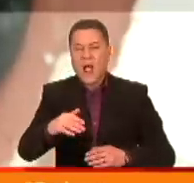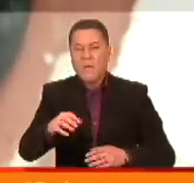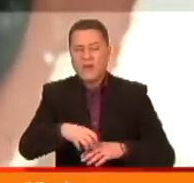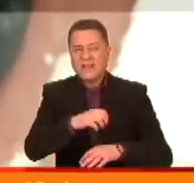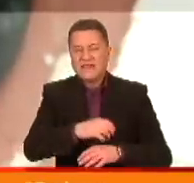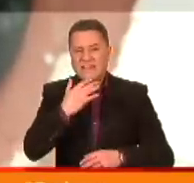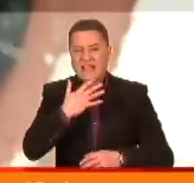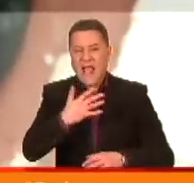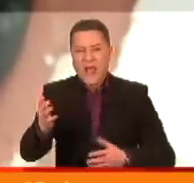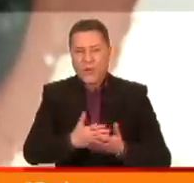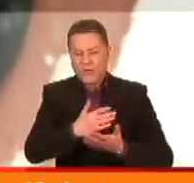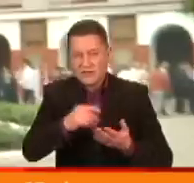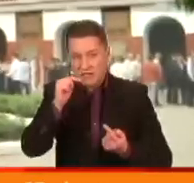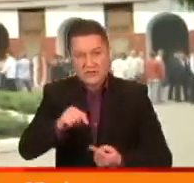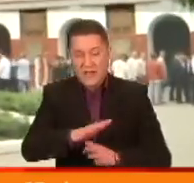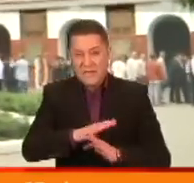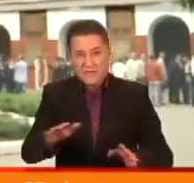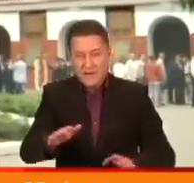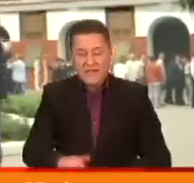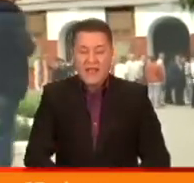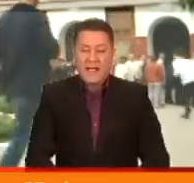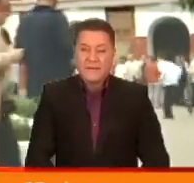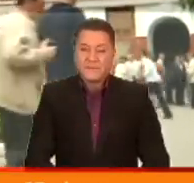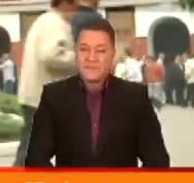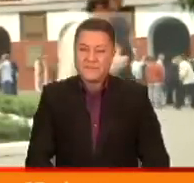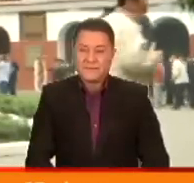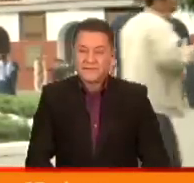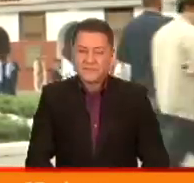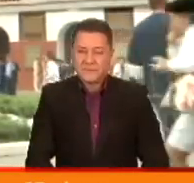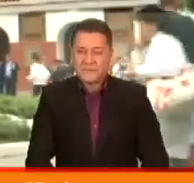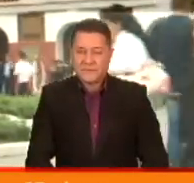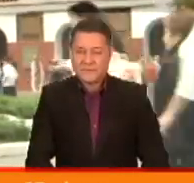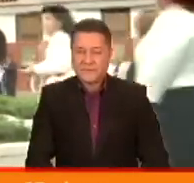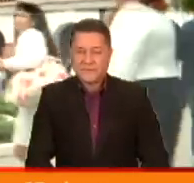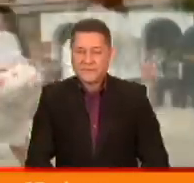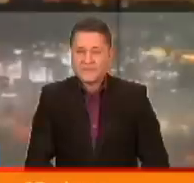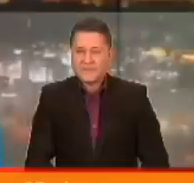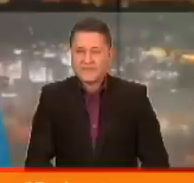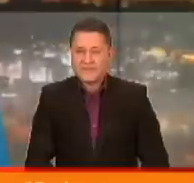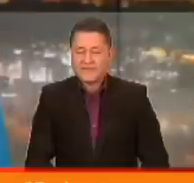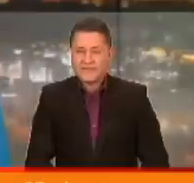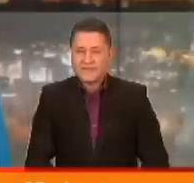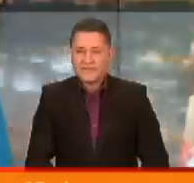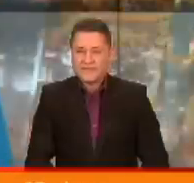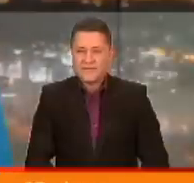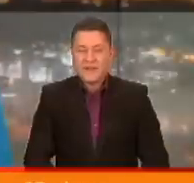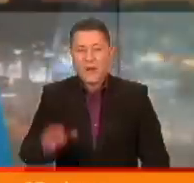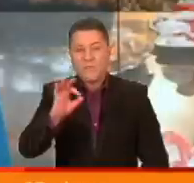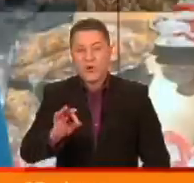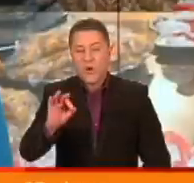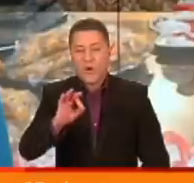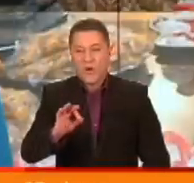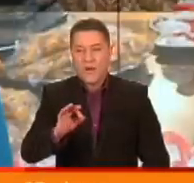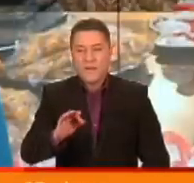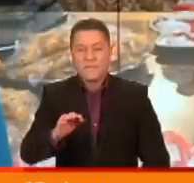російський воєначальник не підпадає. Поліна Спасенко, Олексій Мироненко, програма «Вікна», СТБ. Про ваше ставлення